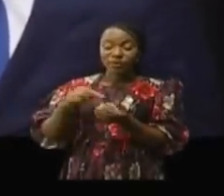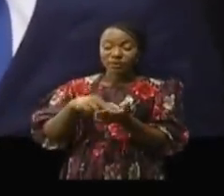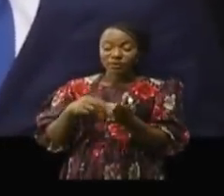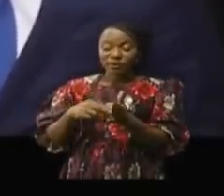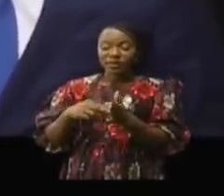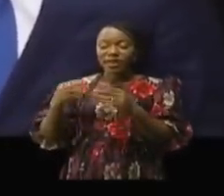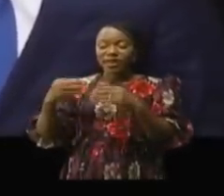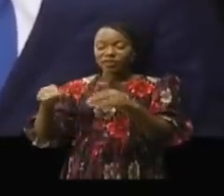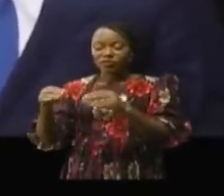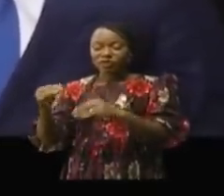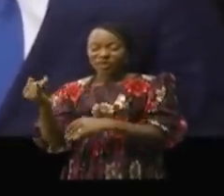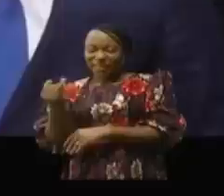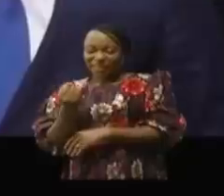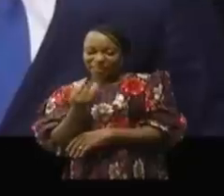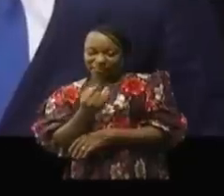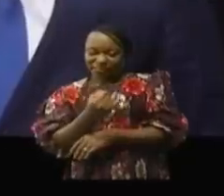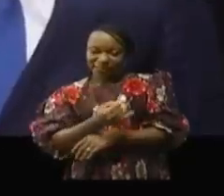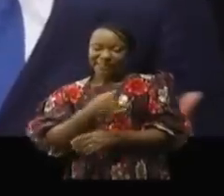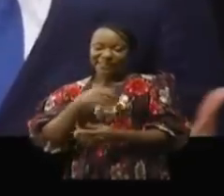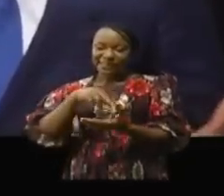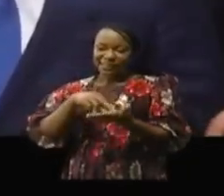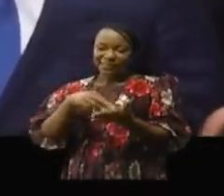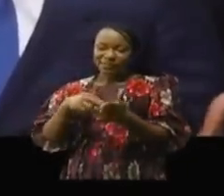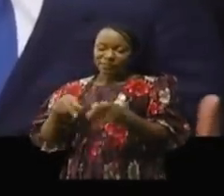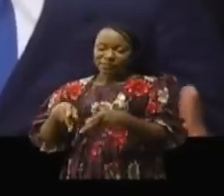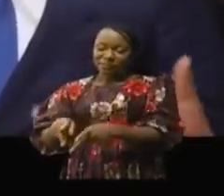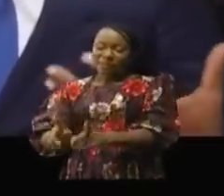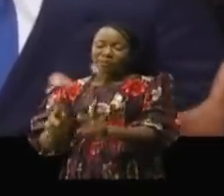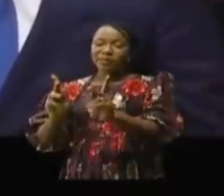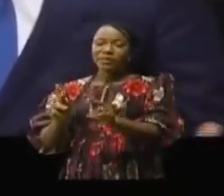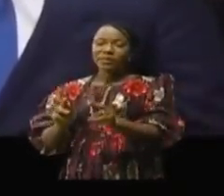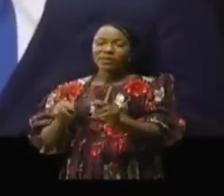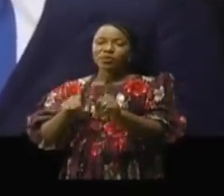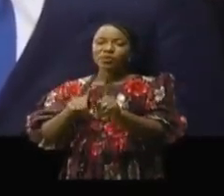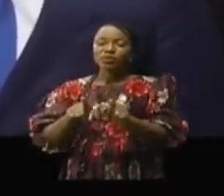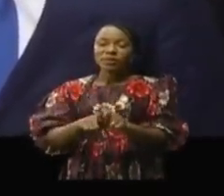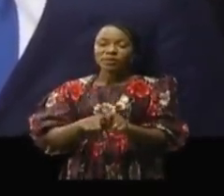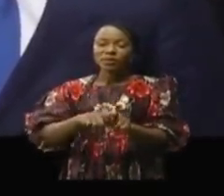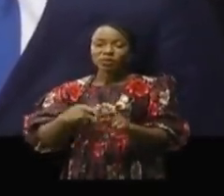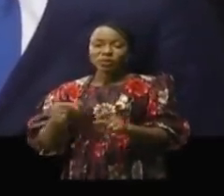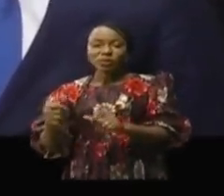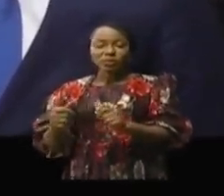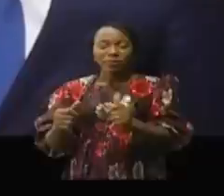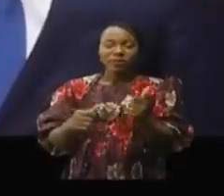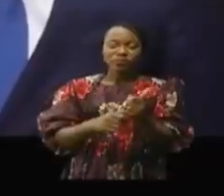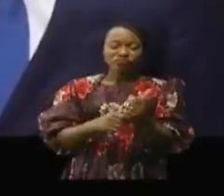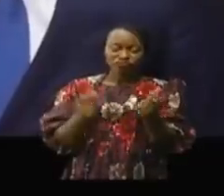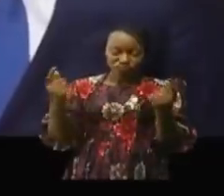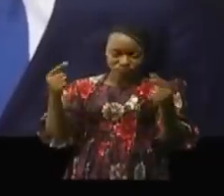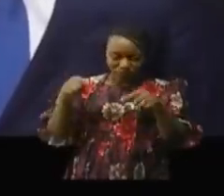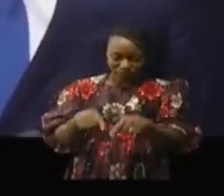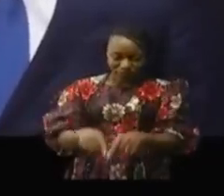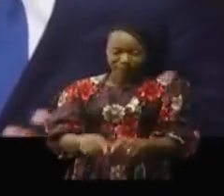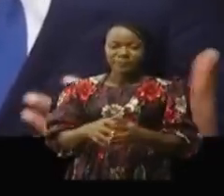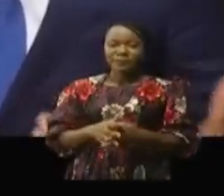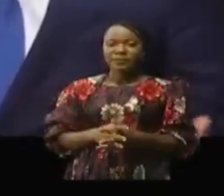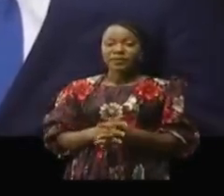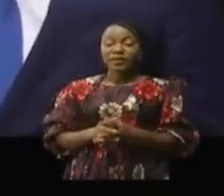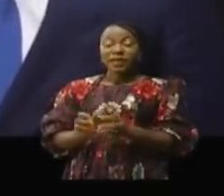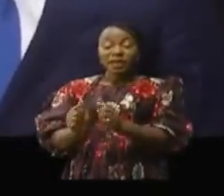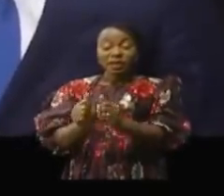l'artisanat au Congo, cette foire internationale, doit permettre à ce que nous mettons déjà en valeur les avantages comparatifs et pour que,